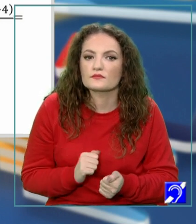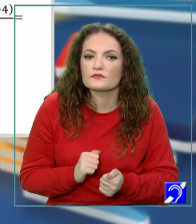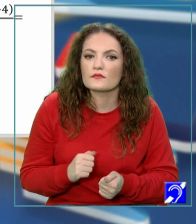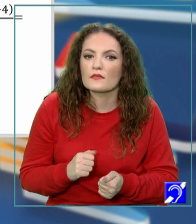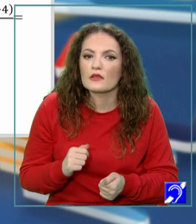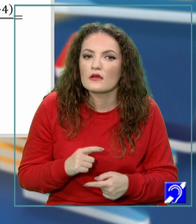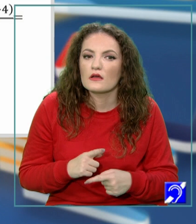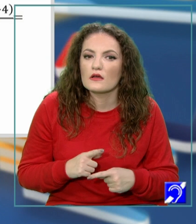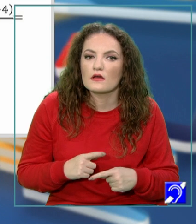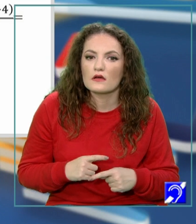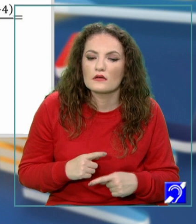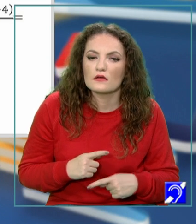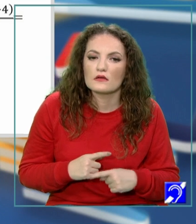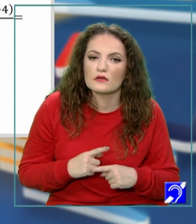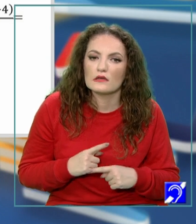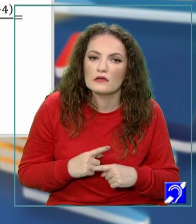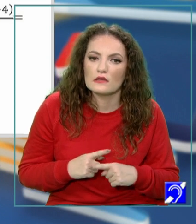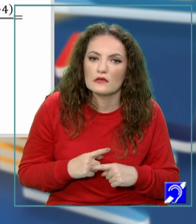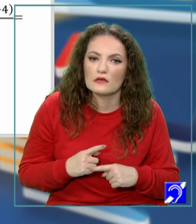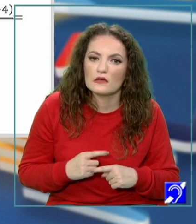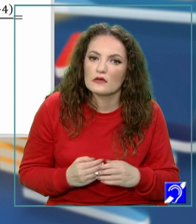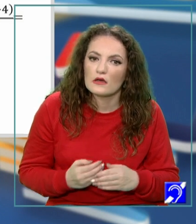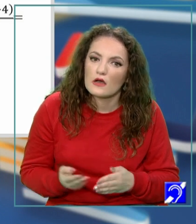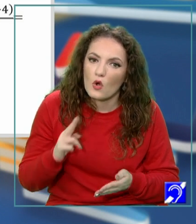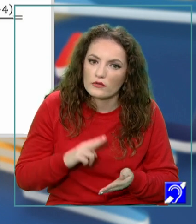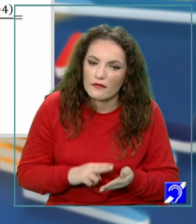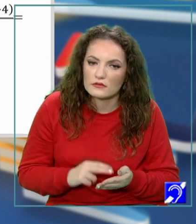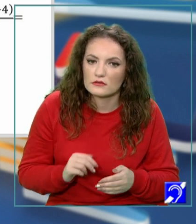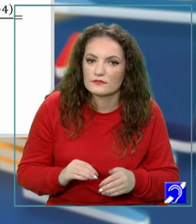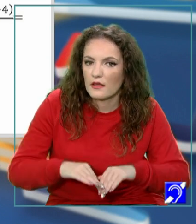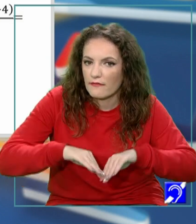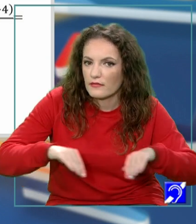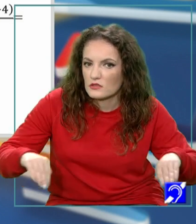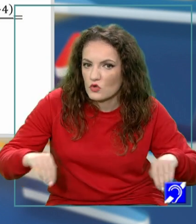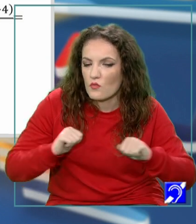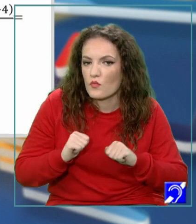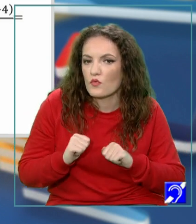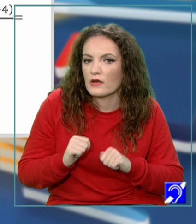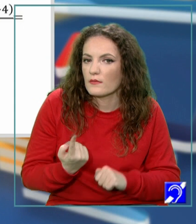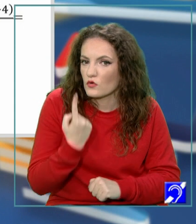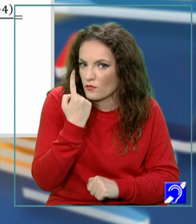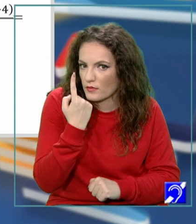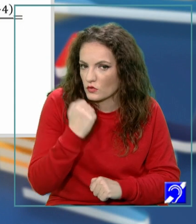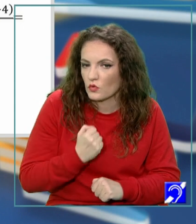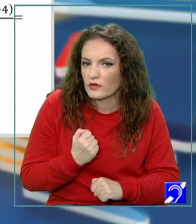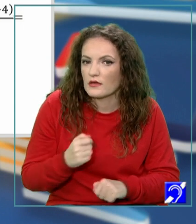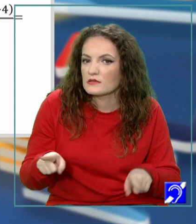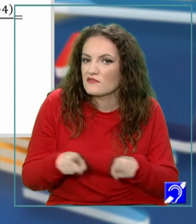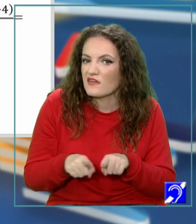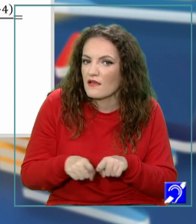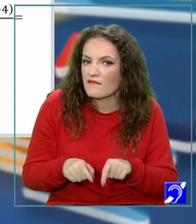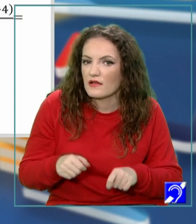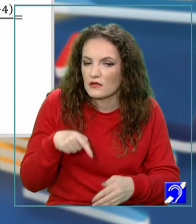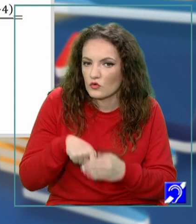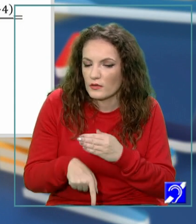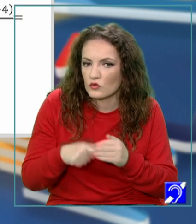pătrat plus x minus 5 supra 4 plus x. Din nou, trebuie să descompunem numitorii pentru a aduce aceste sume la același numitor. Prima